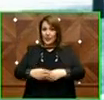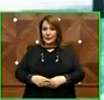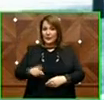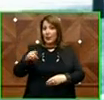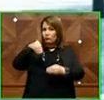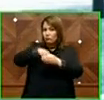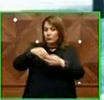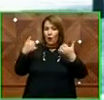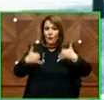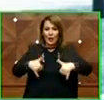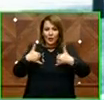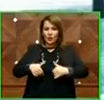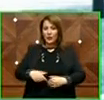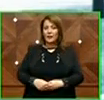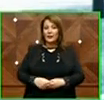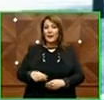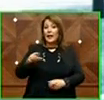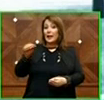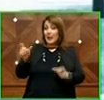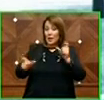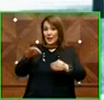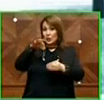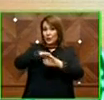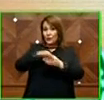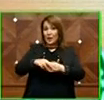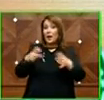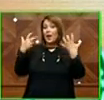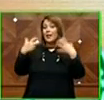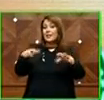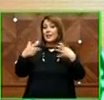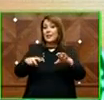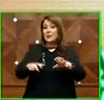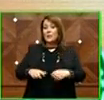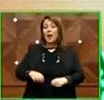داخل الوطن، عدد المصوتين وصل